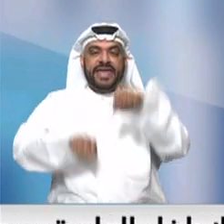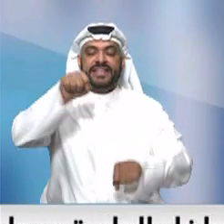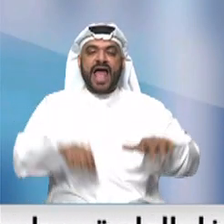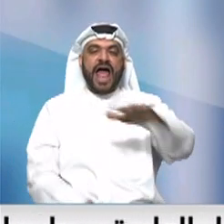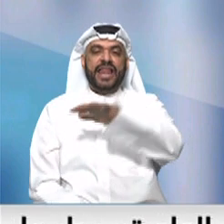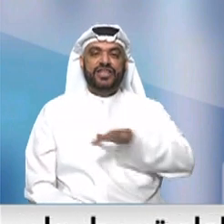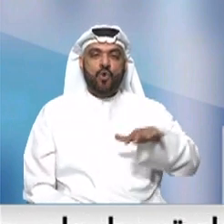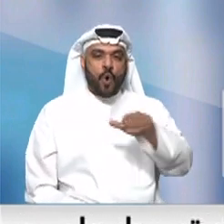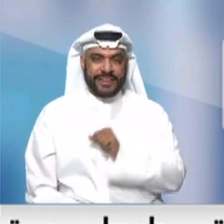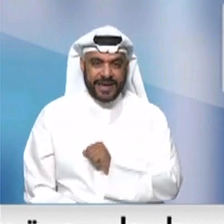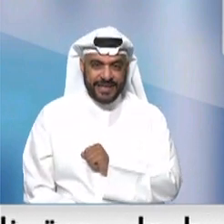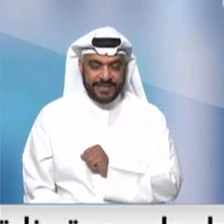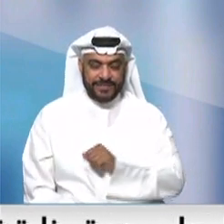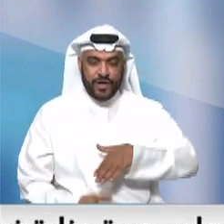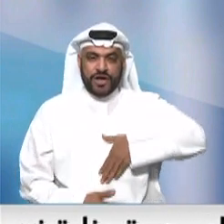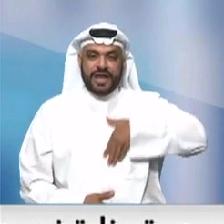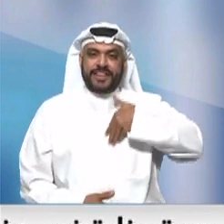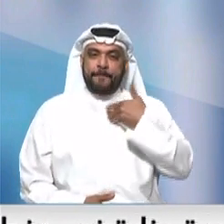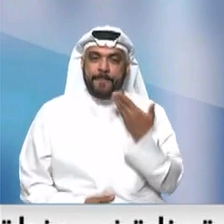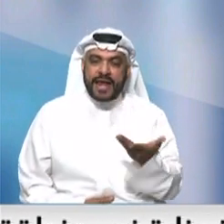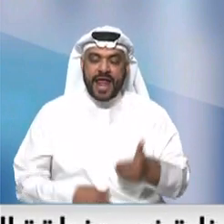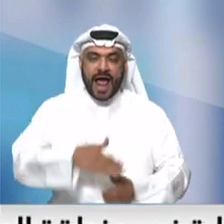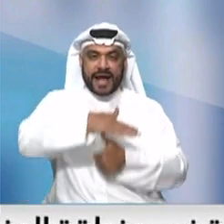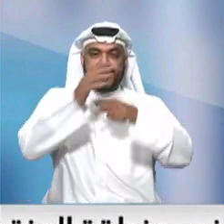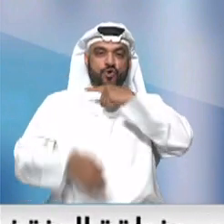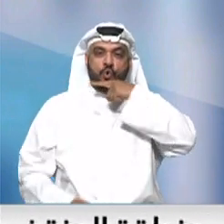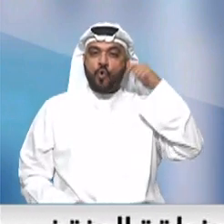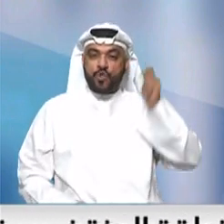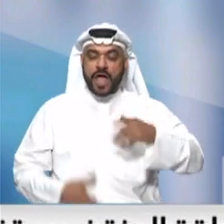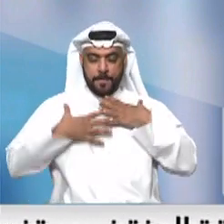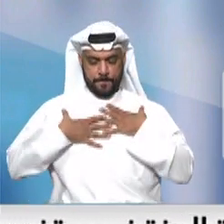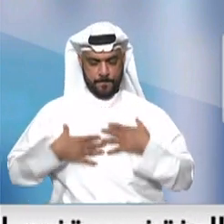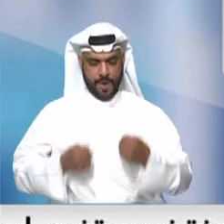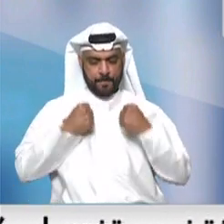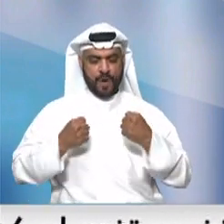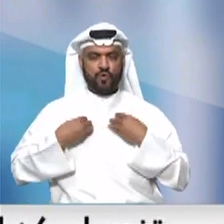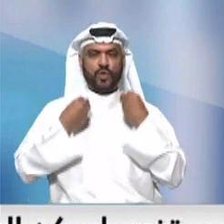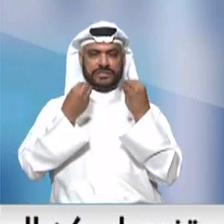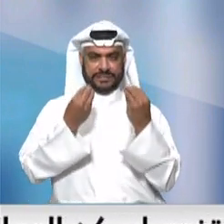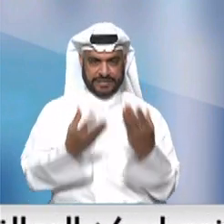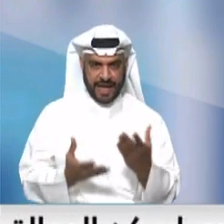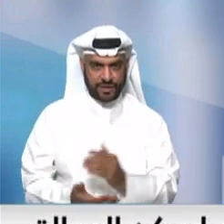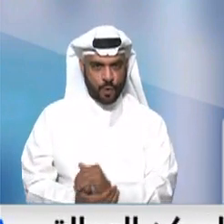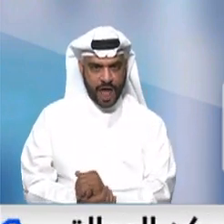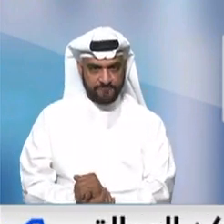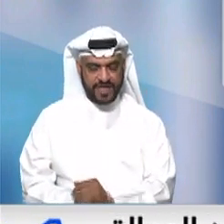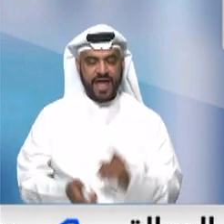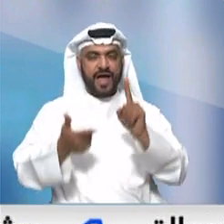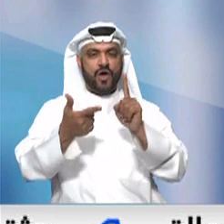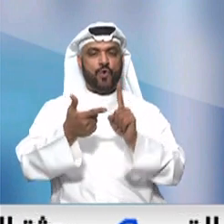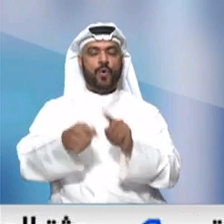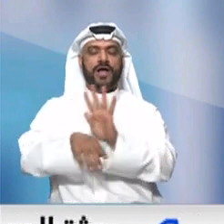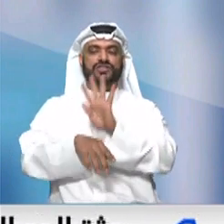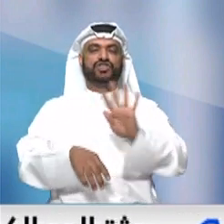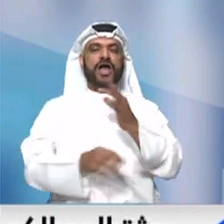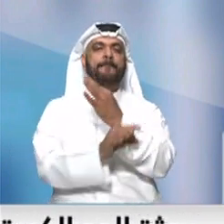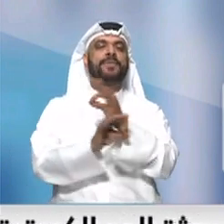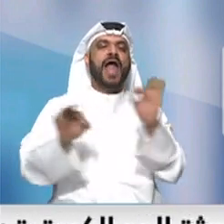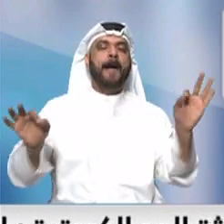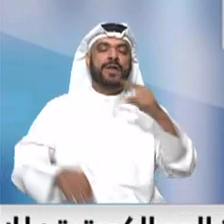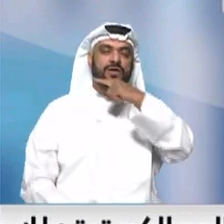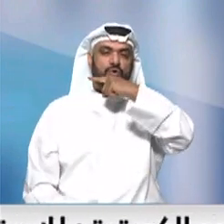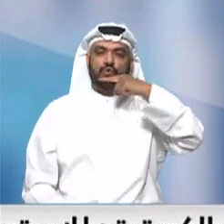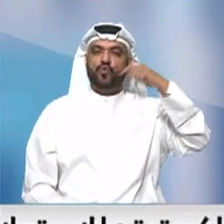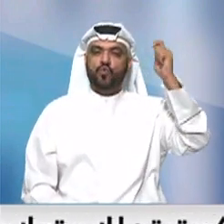بمناسبة العيد الوطني لبلاده، متمنيا سمو ورعاه الله لفخامته موفور الصحة والعافية ولروسيا